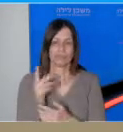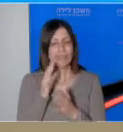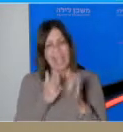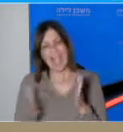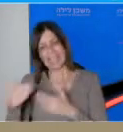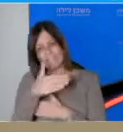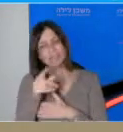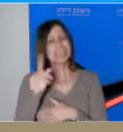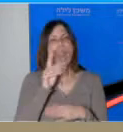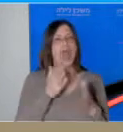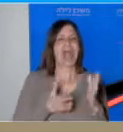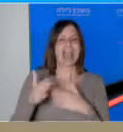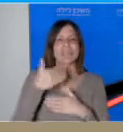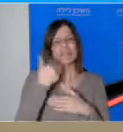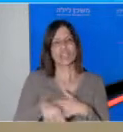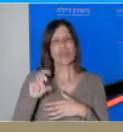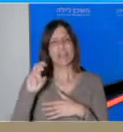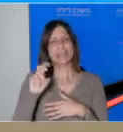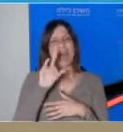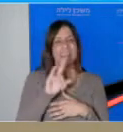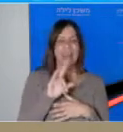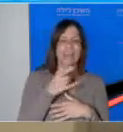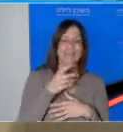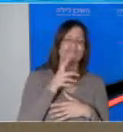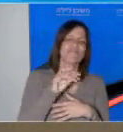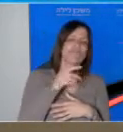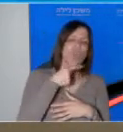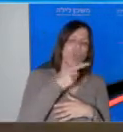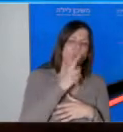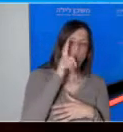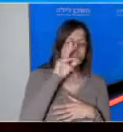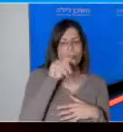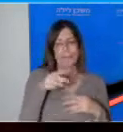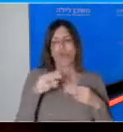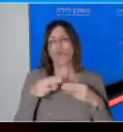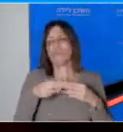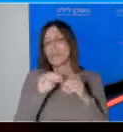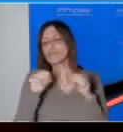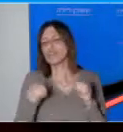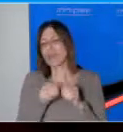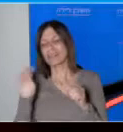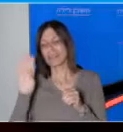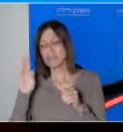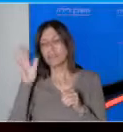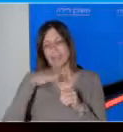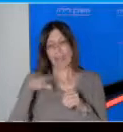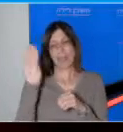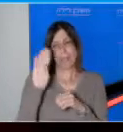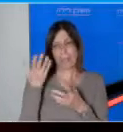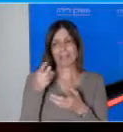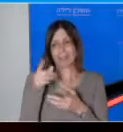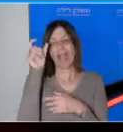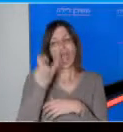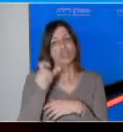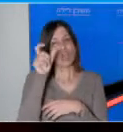הם, אתה יודע, בסוף עמית חדד ואופר גולן הם שניים מהאנשים הכי קרובים למשפחת נתניהו ולנתניהו, והם